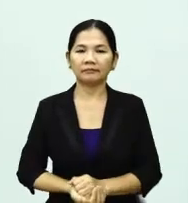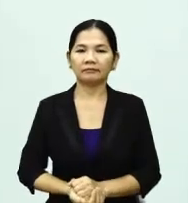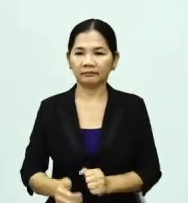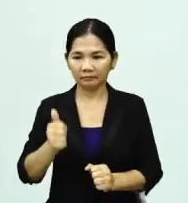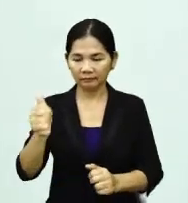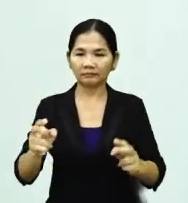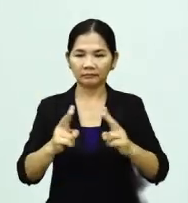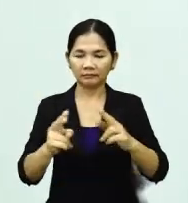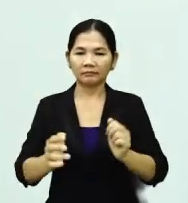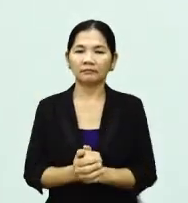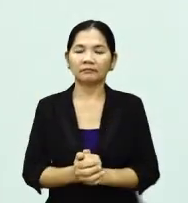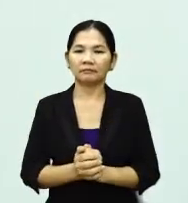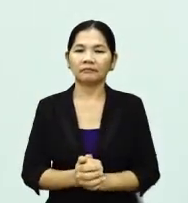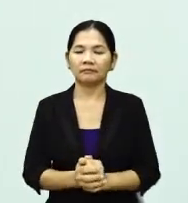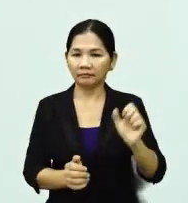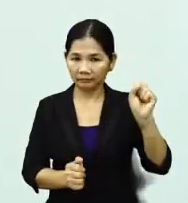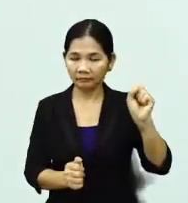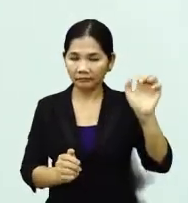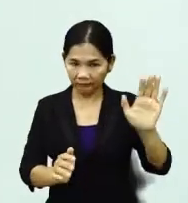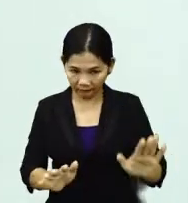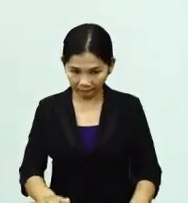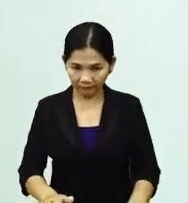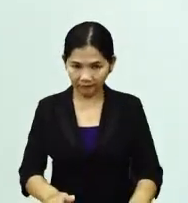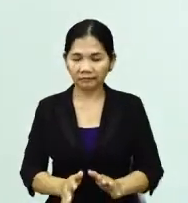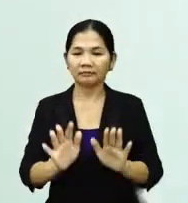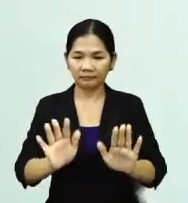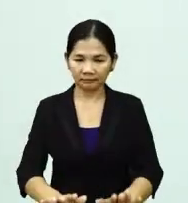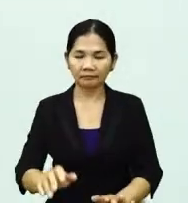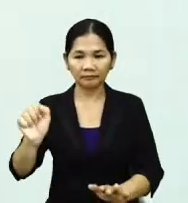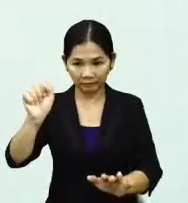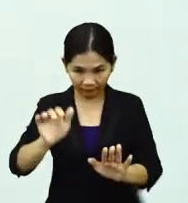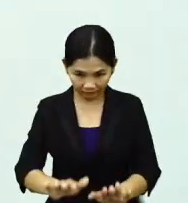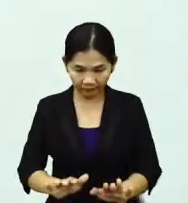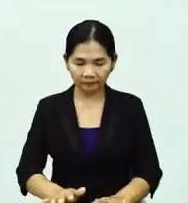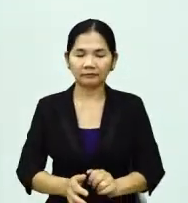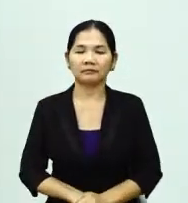là ổn nè. Ở đó cũng tốt đá chân luôn chó. Chà cũng tốt đá chân luôn con.